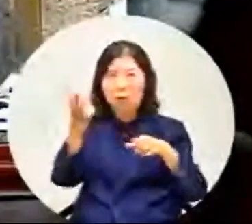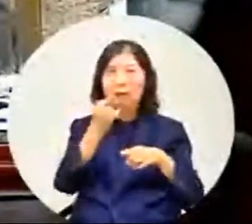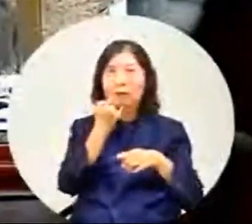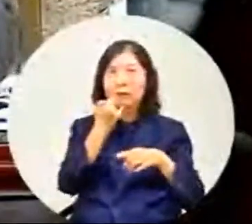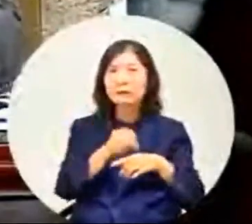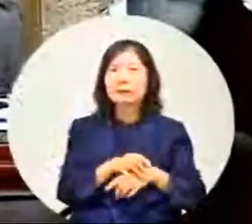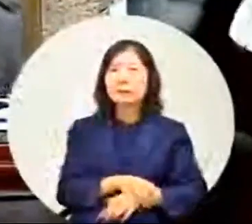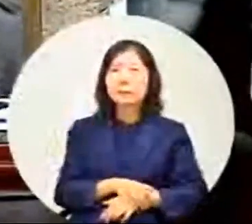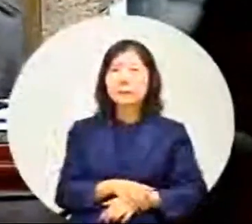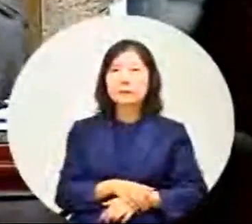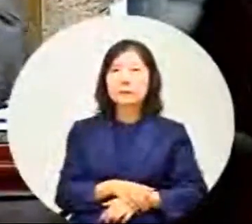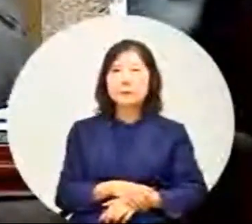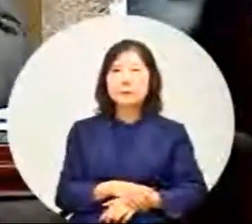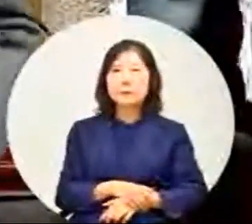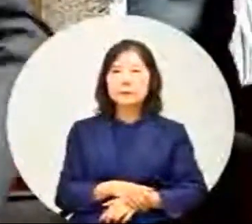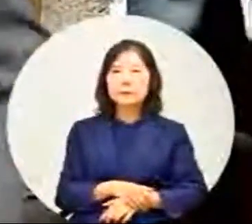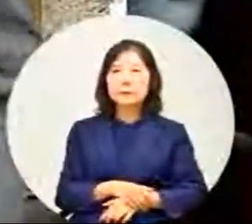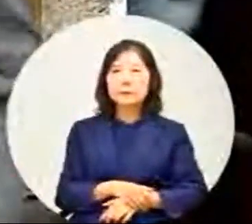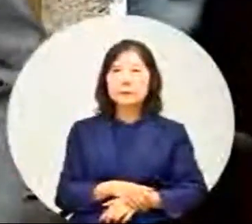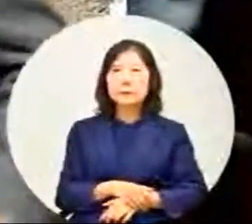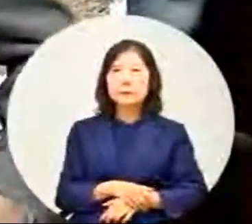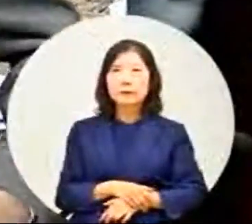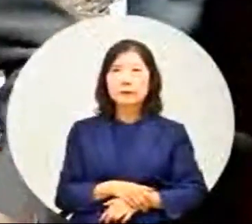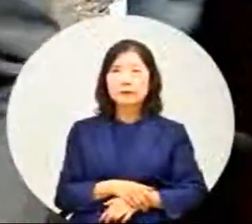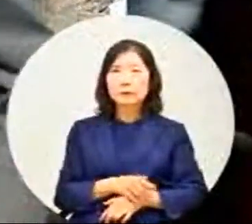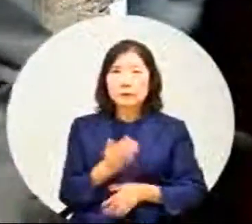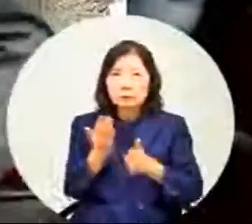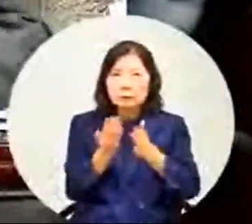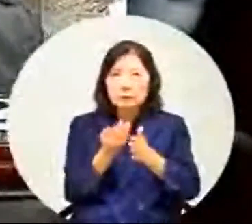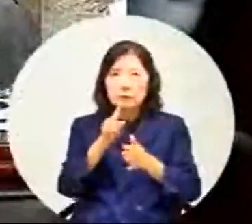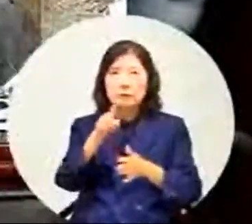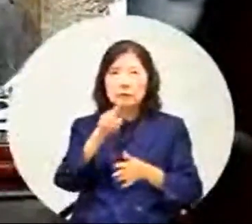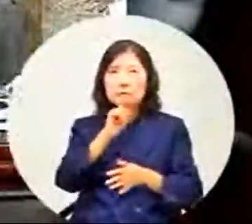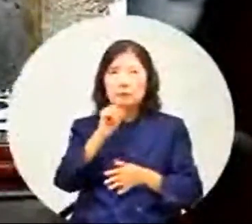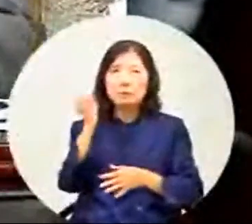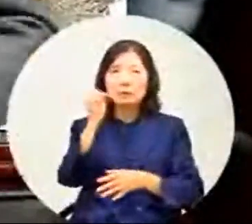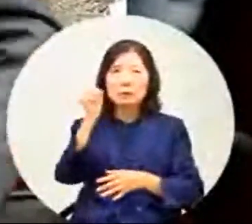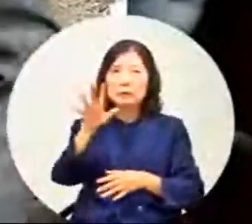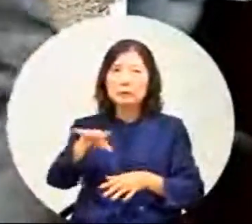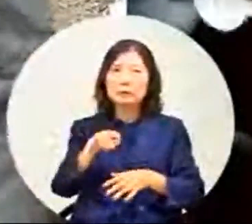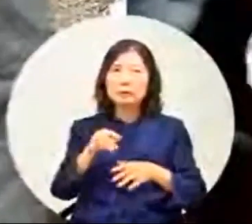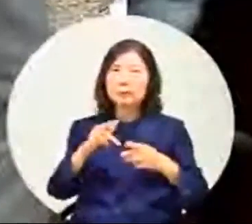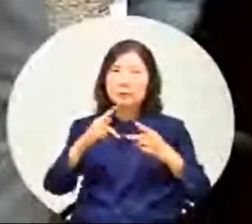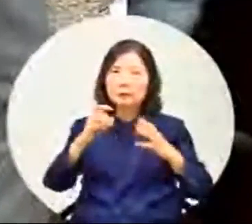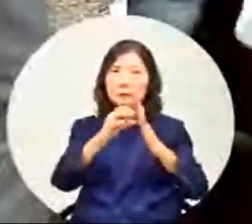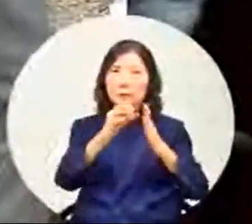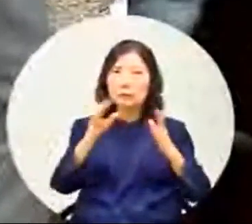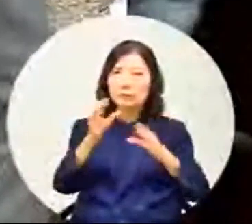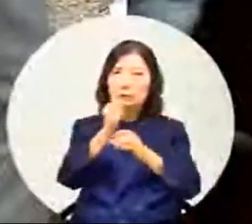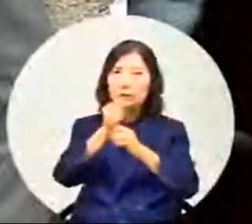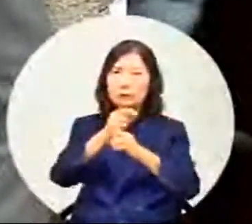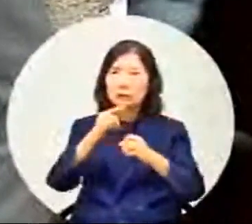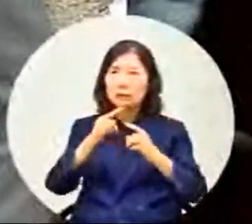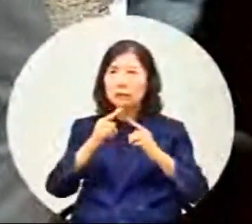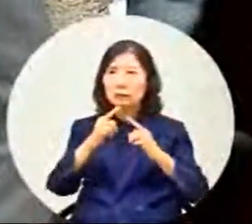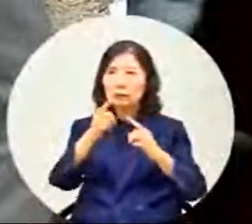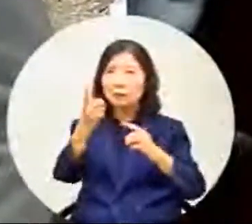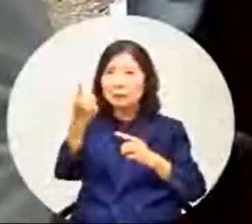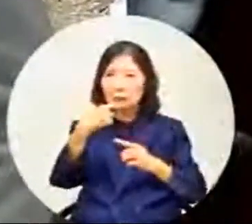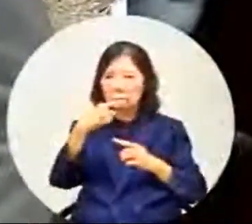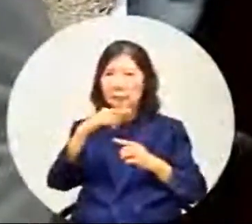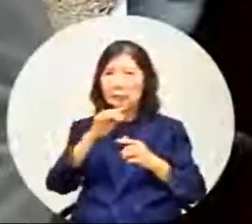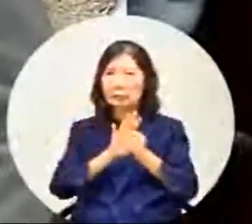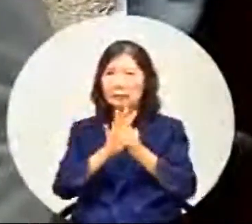公开。哦， 但是 之前您说不行哦，而且包括捷运局的同仁到我的服务处还告诉我是密